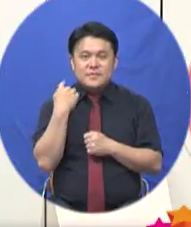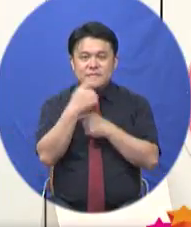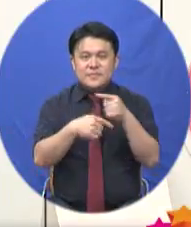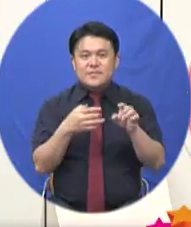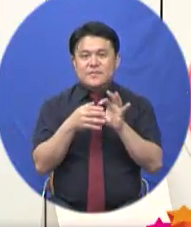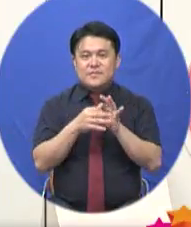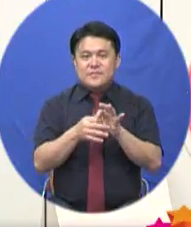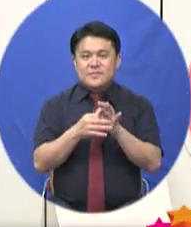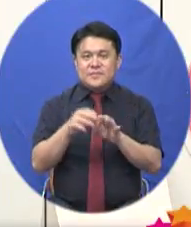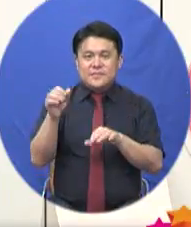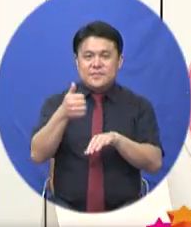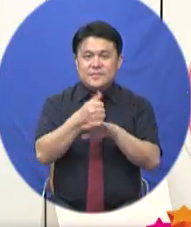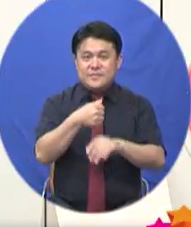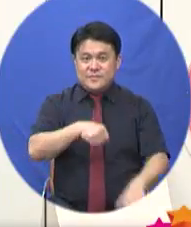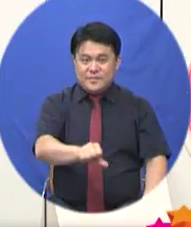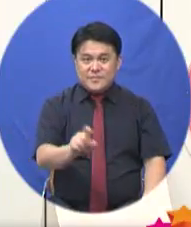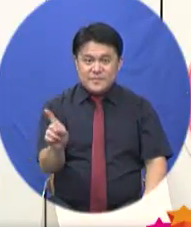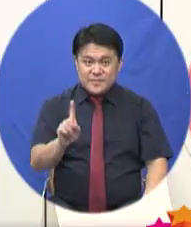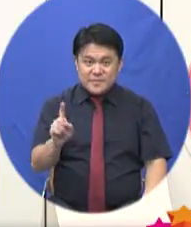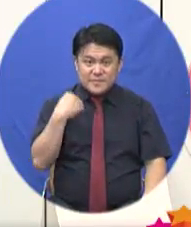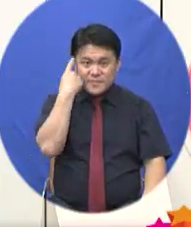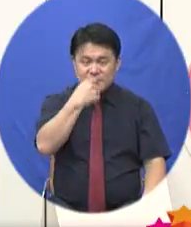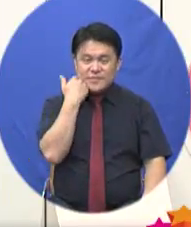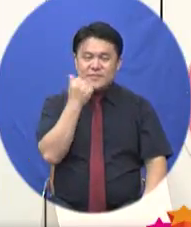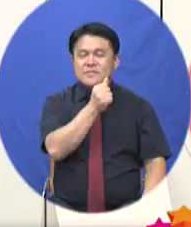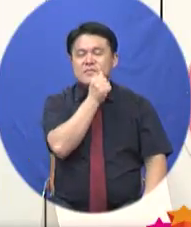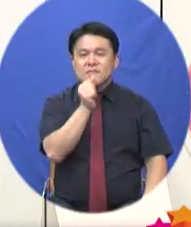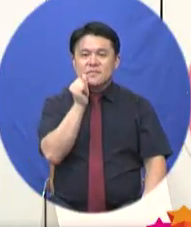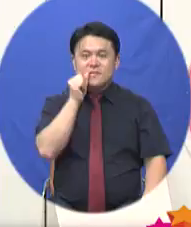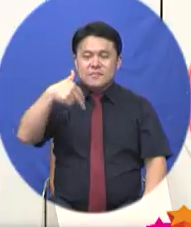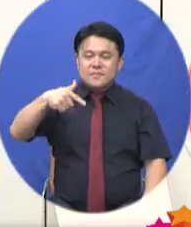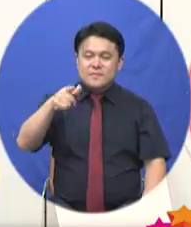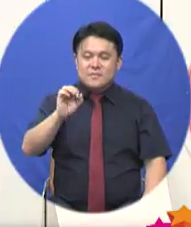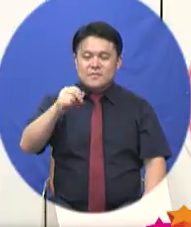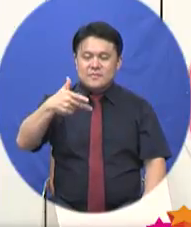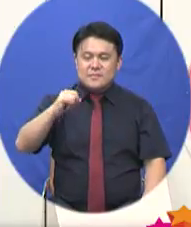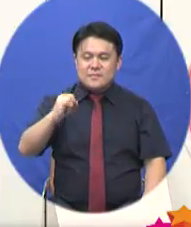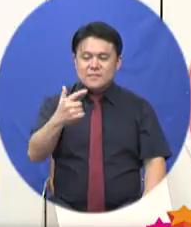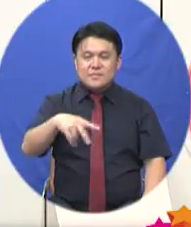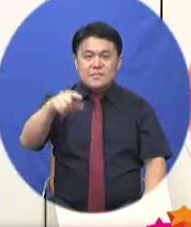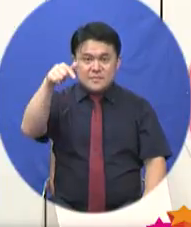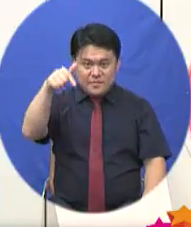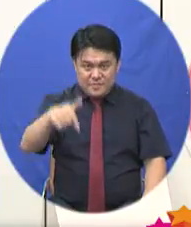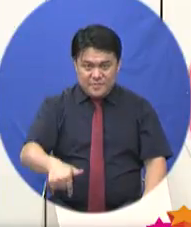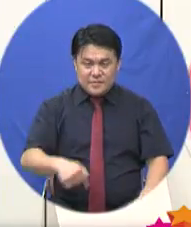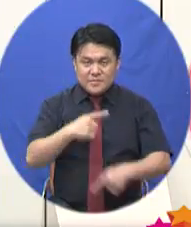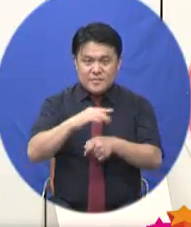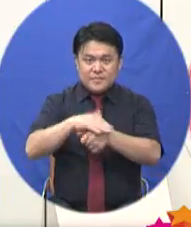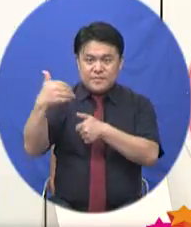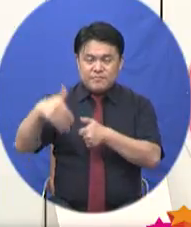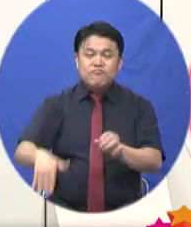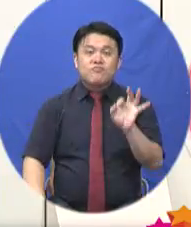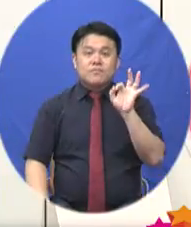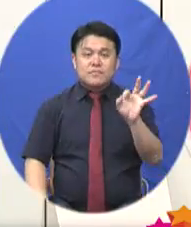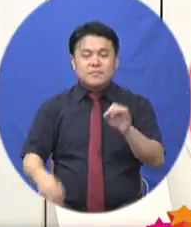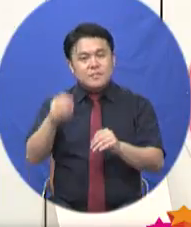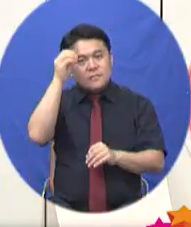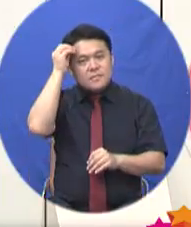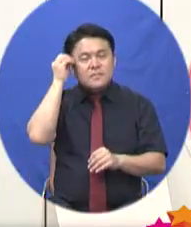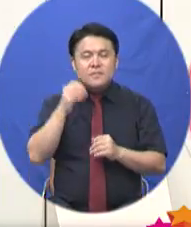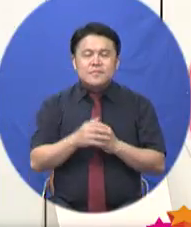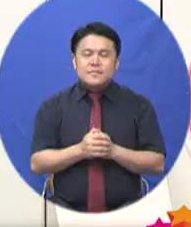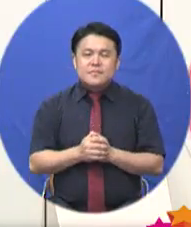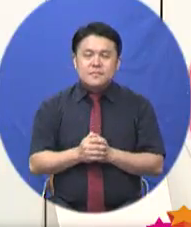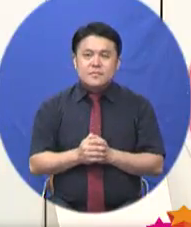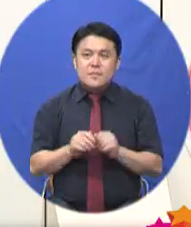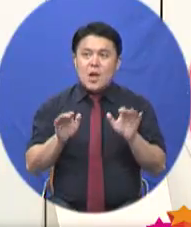수학의 황태자입니다. 장진석 수학선생님 오늘 잘 부탁드리겠습니다.